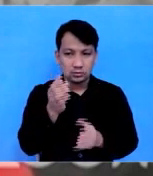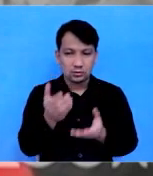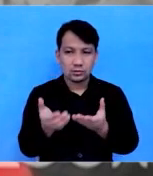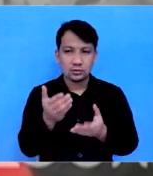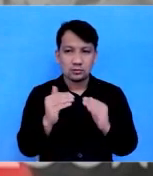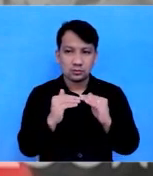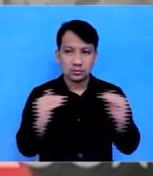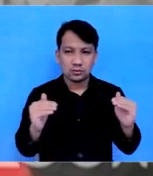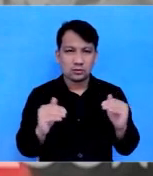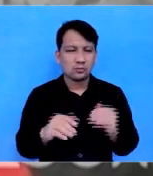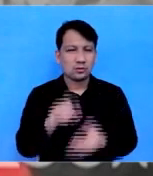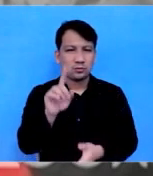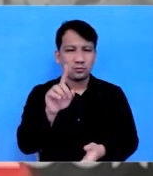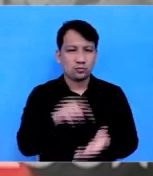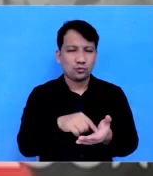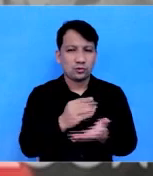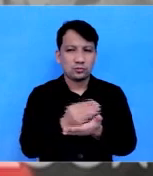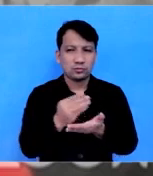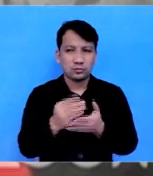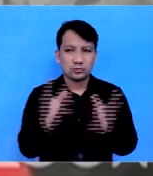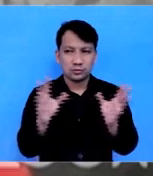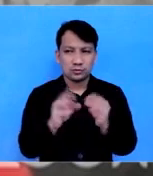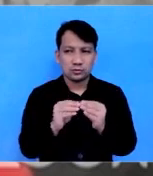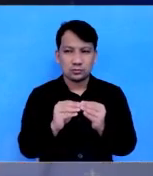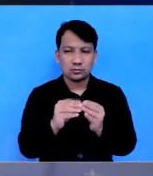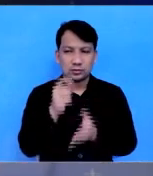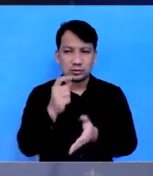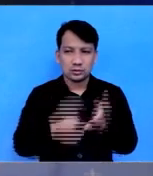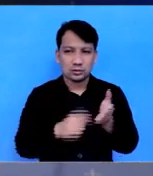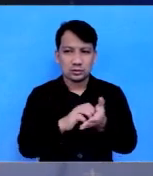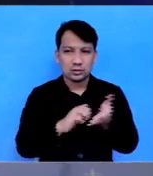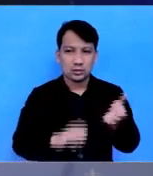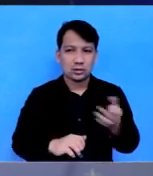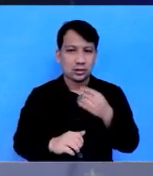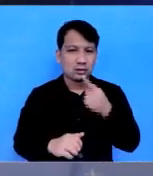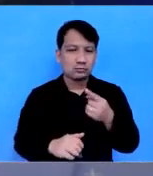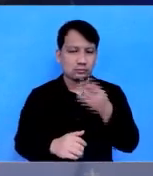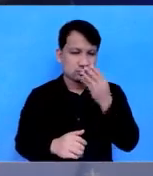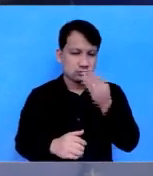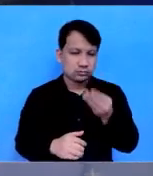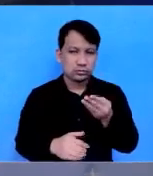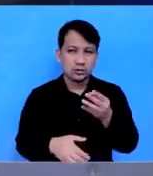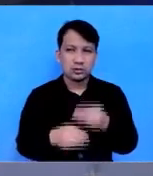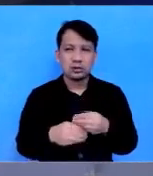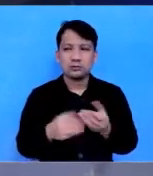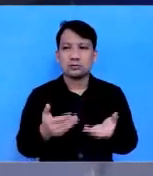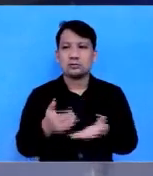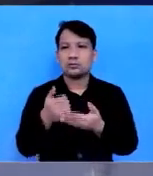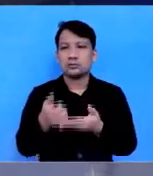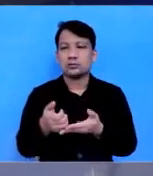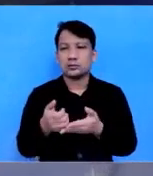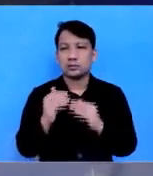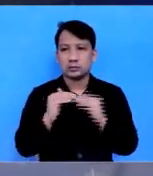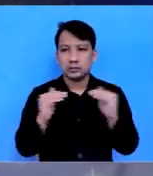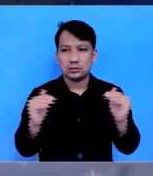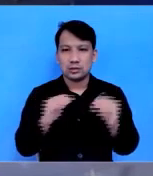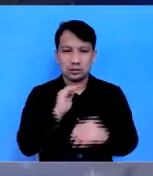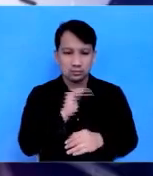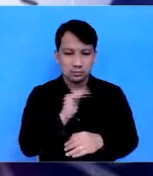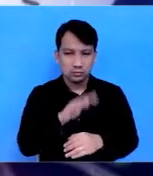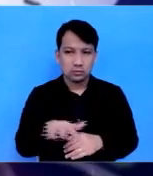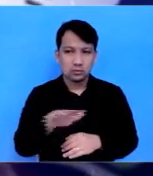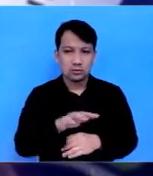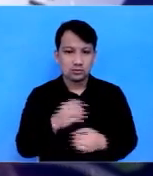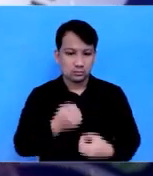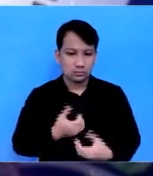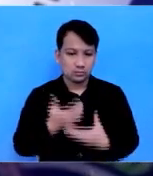ng hanggang 1,000,000,000 piso ang magiging tax exemption. Napakaliit na halaga raw nito para tumbasan ang pagod at dedikasyon